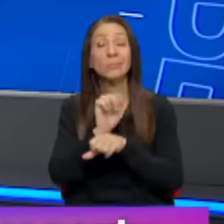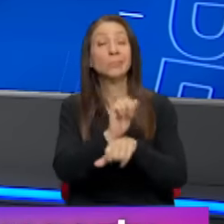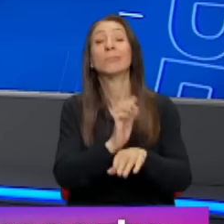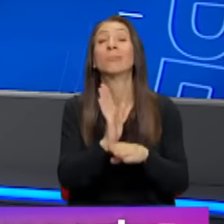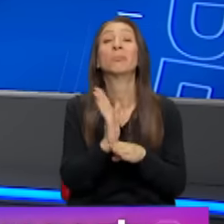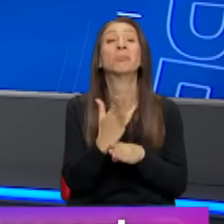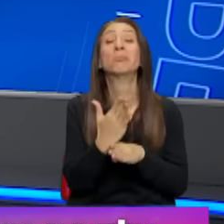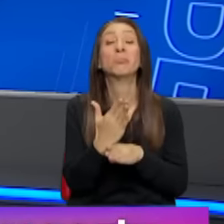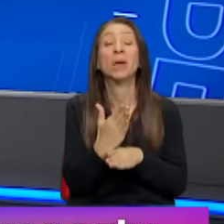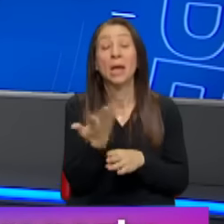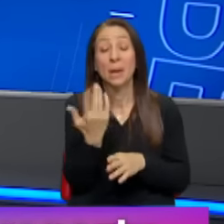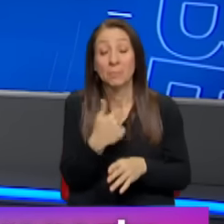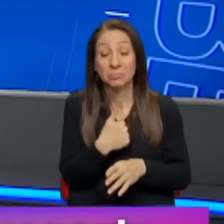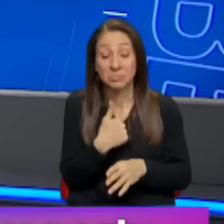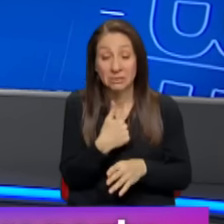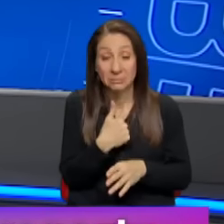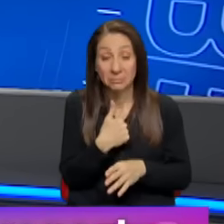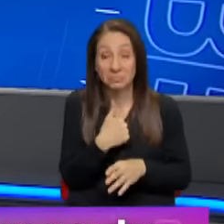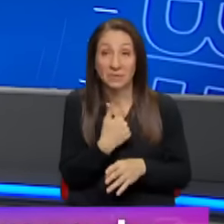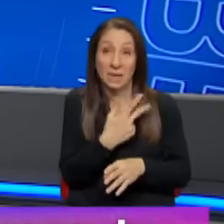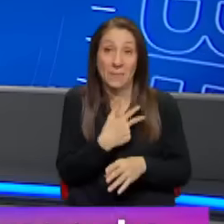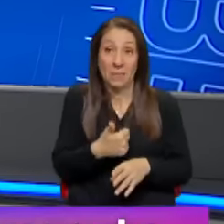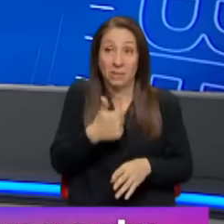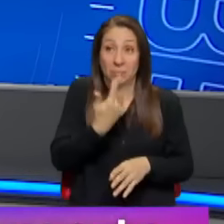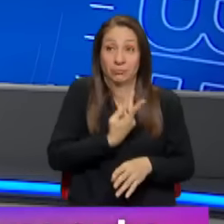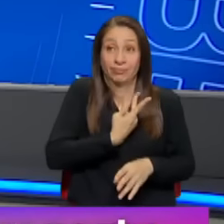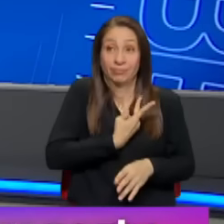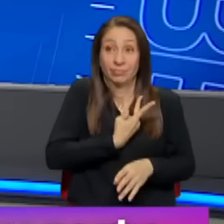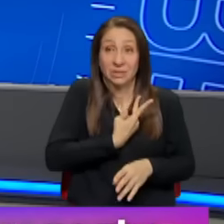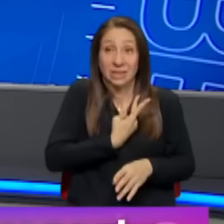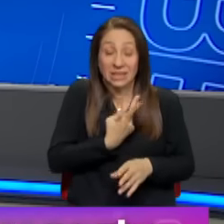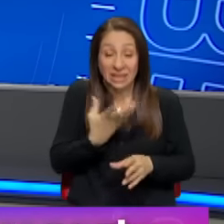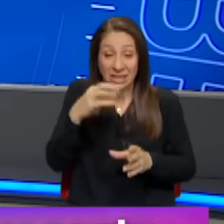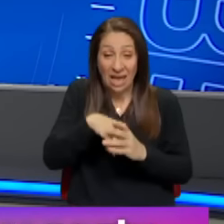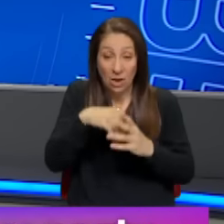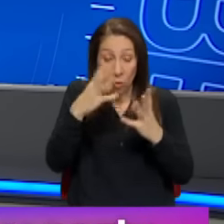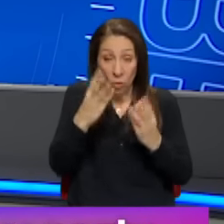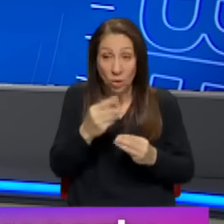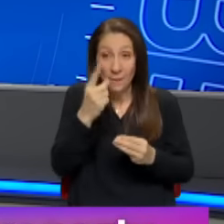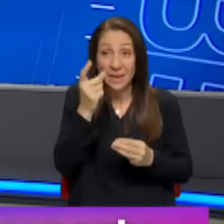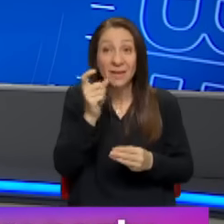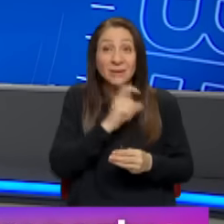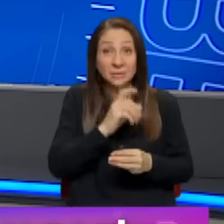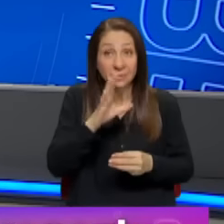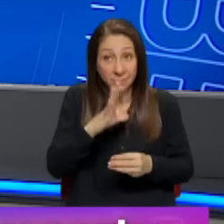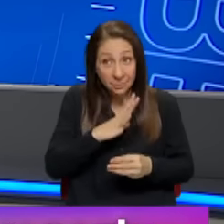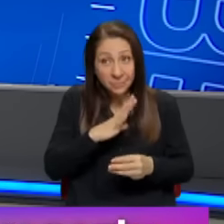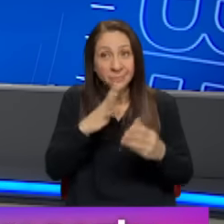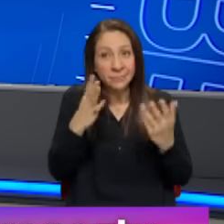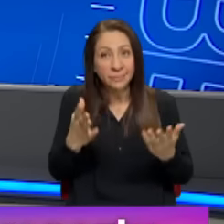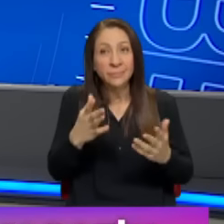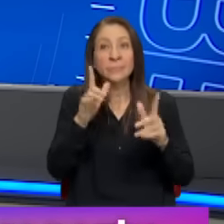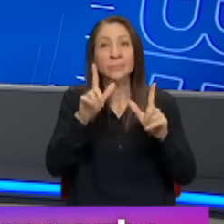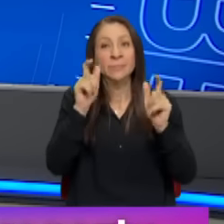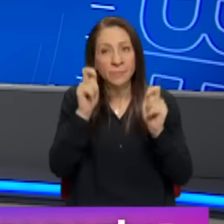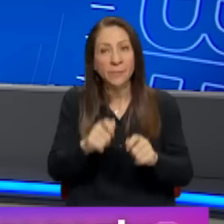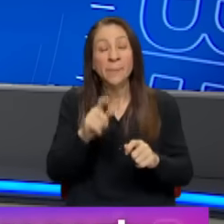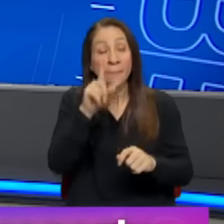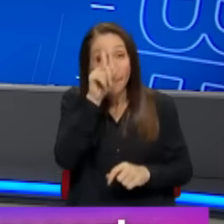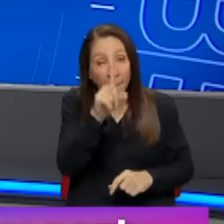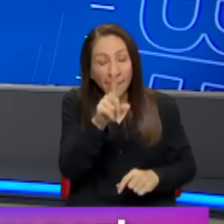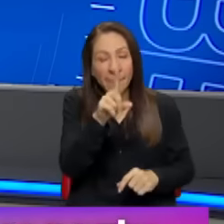da eğer bizim ya da işte belediye başkanlarımızın dahil olduğu bir yanlışlık varsa gereği yapılsın